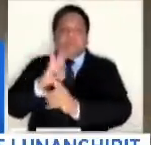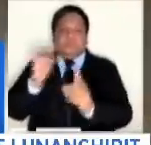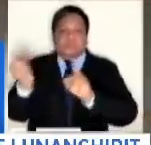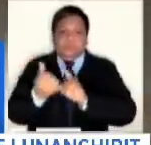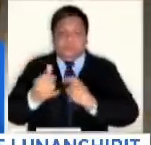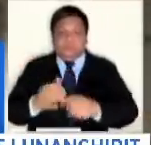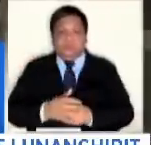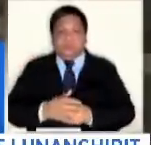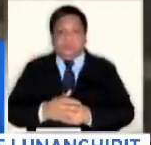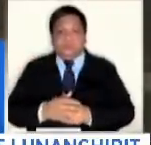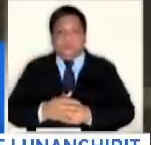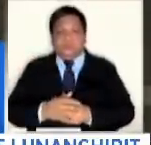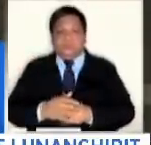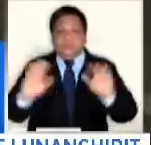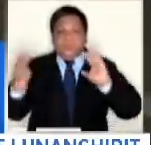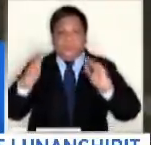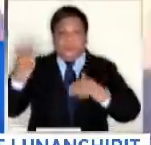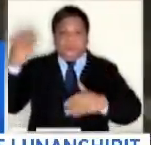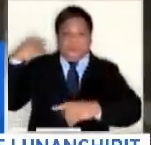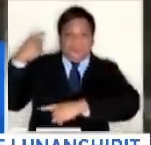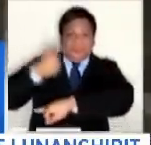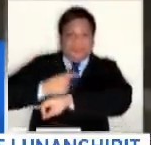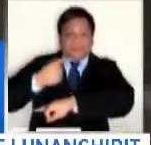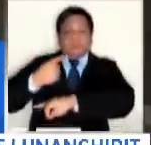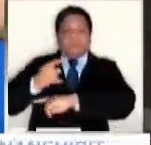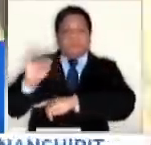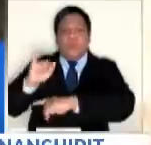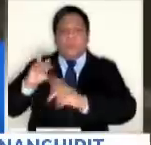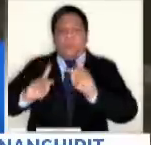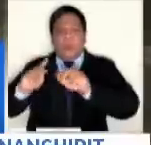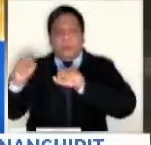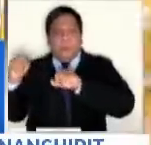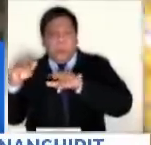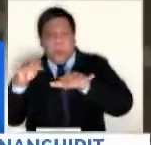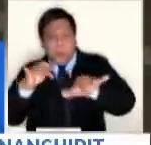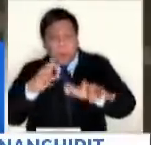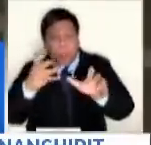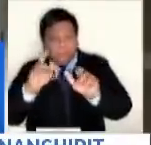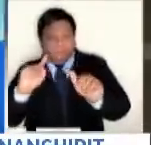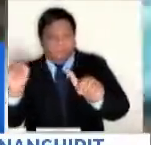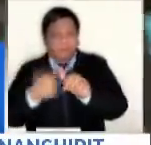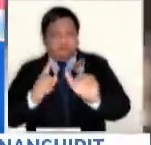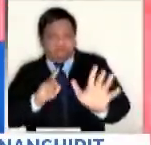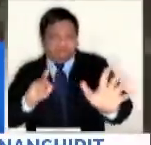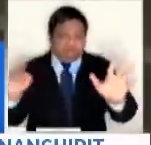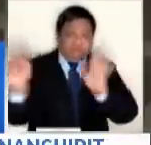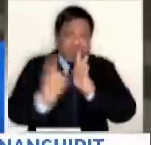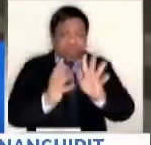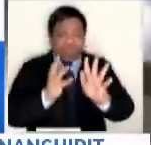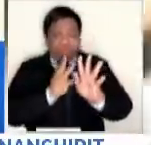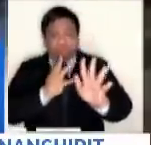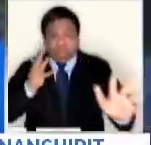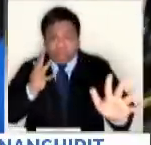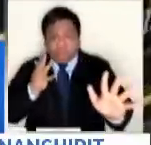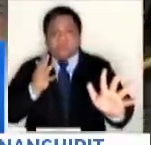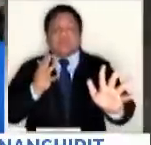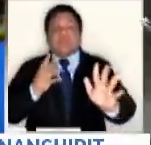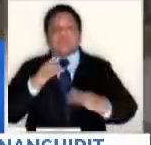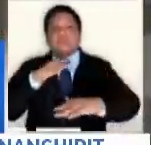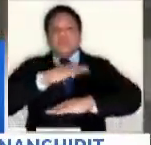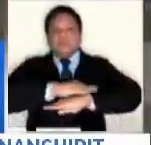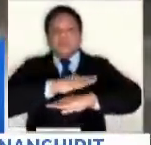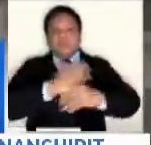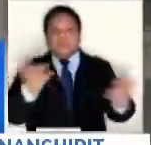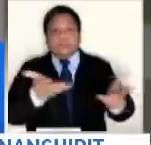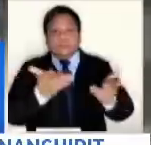araw nagtakbuhan para mauna sa pila, ang mga umaasa makakakuha ng tulong sa Maginhawa Community Pantry sa bago nitong lokasyon sa Barangay